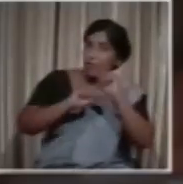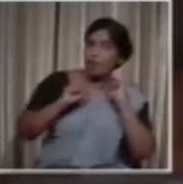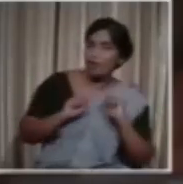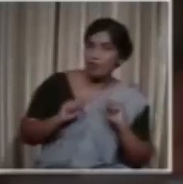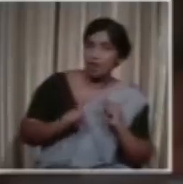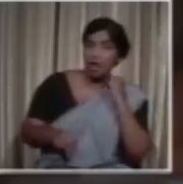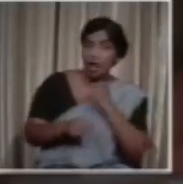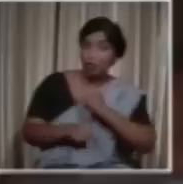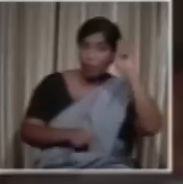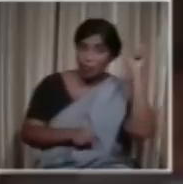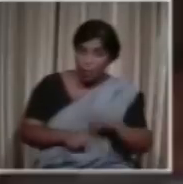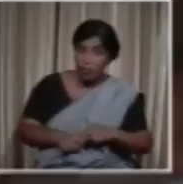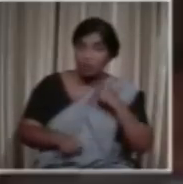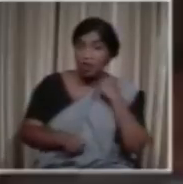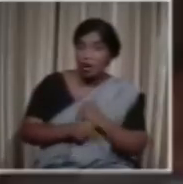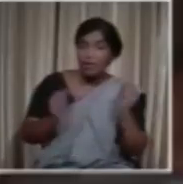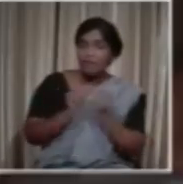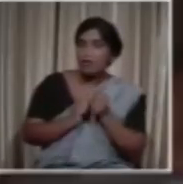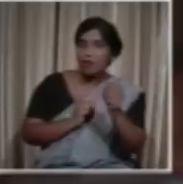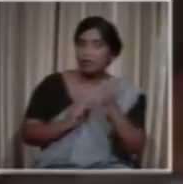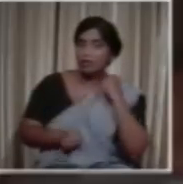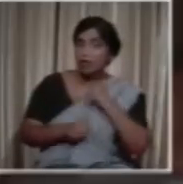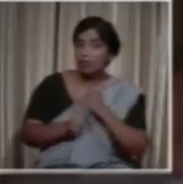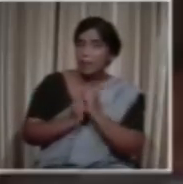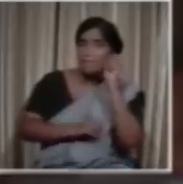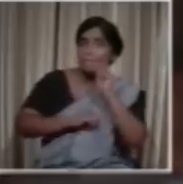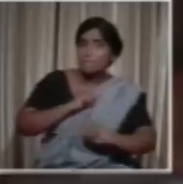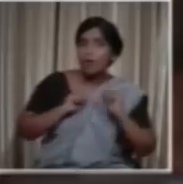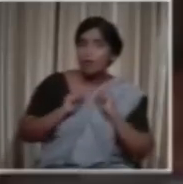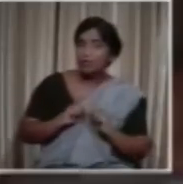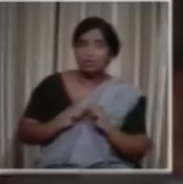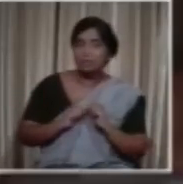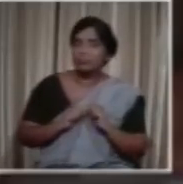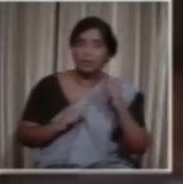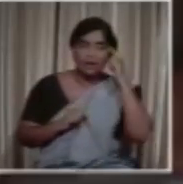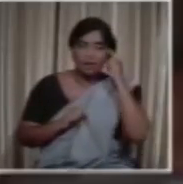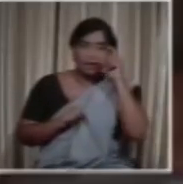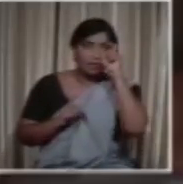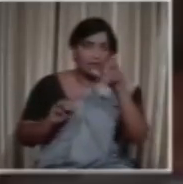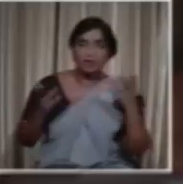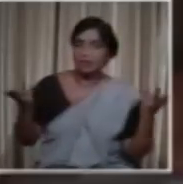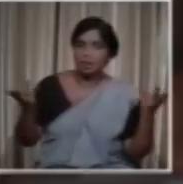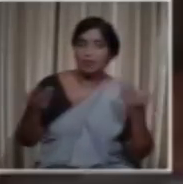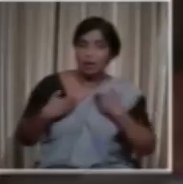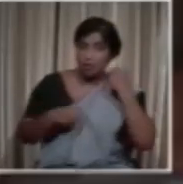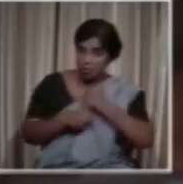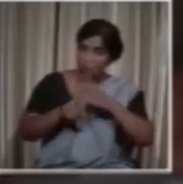ආණ්ඩු දින්නට පස්සේ ආණ්ඩුව කරන්නේ මොකද්ද? ආණ්ඩුව කරන සැලැස්ම මොකද්ද කියන එක පිළිබඳව කල්පනා කරලා බලන්න. අපේ